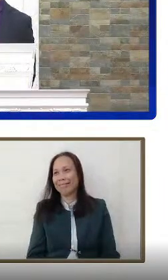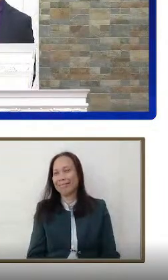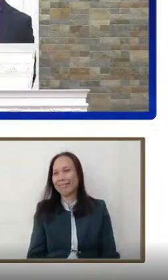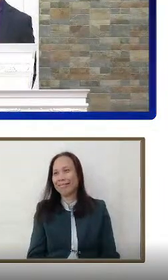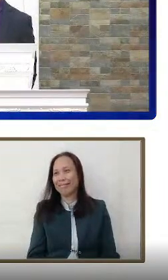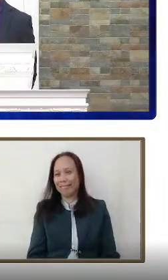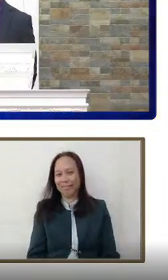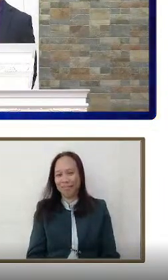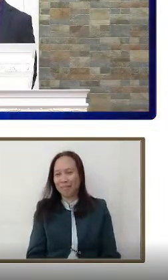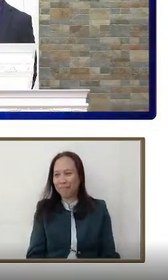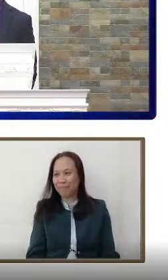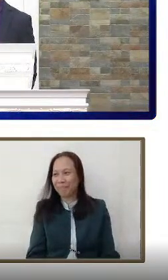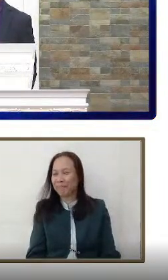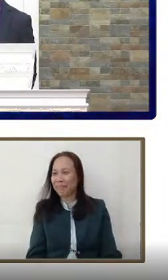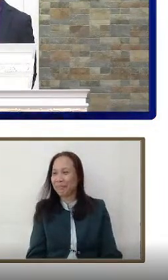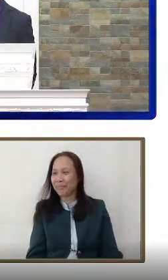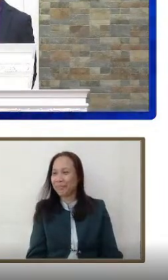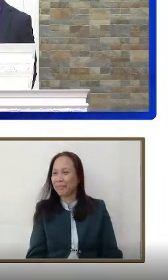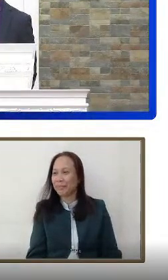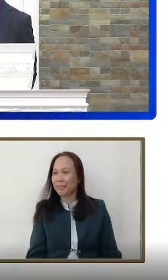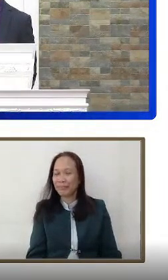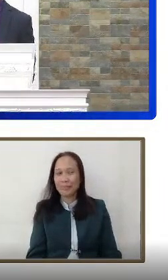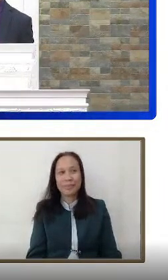450, sir, ang goal namin, sir.